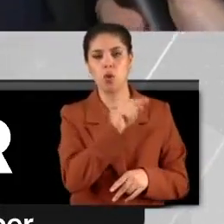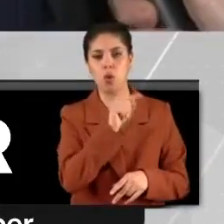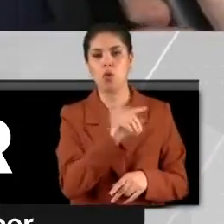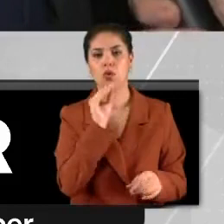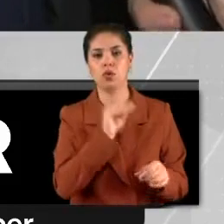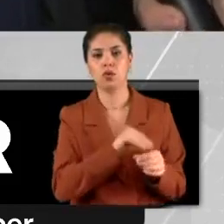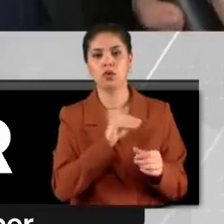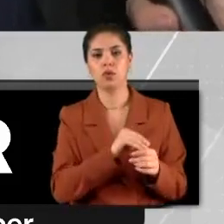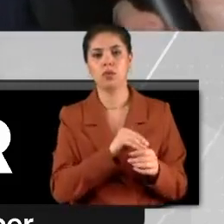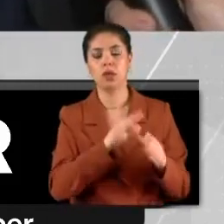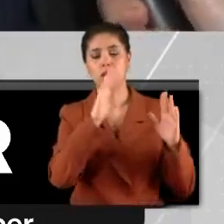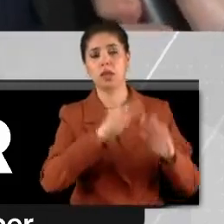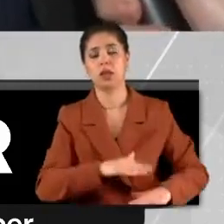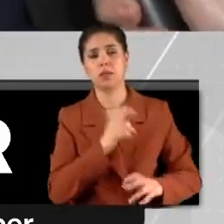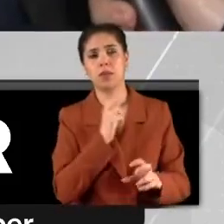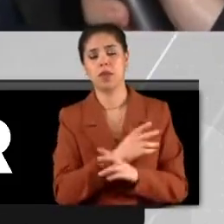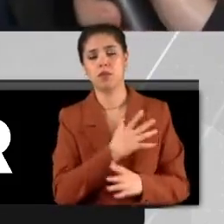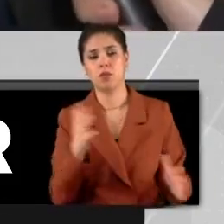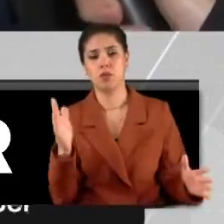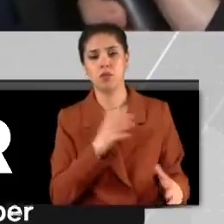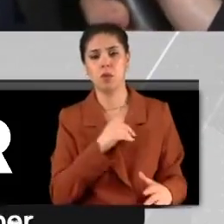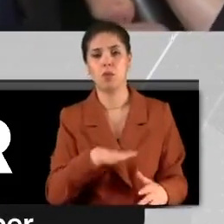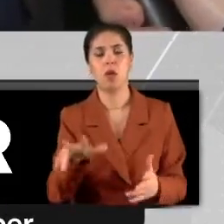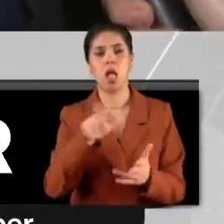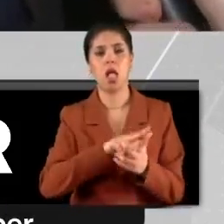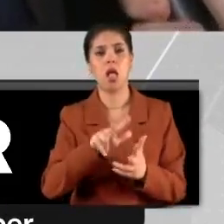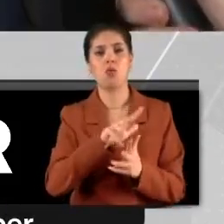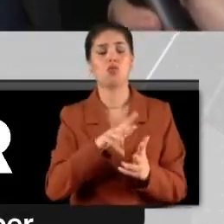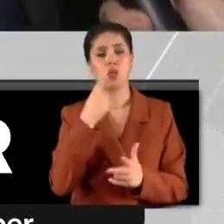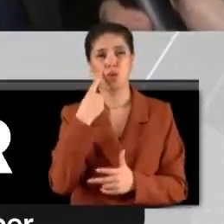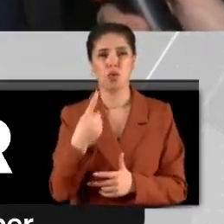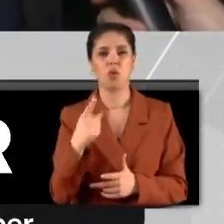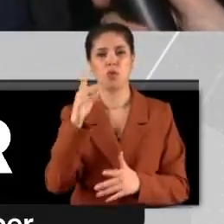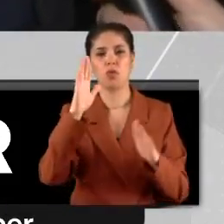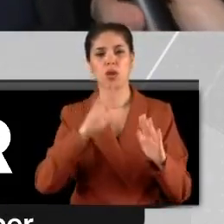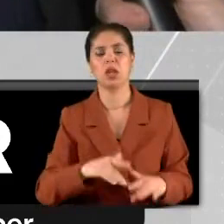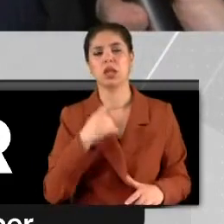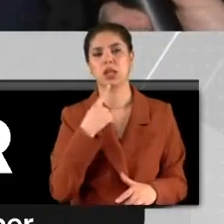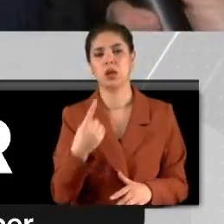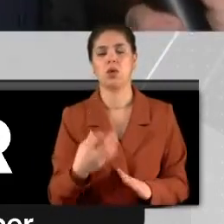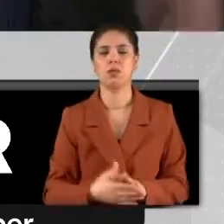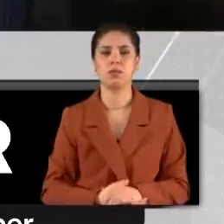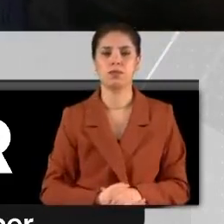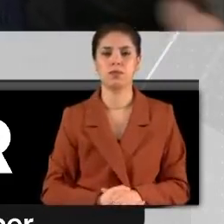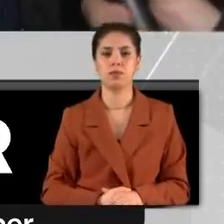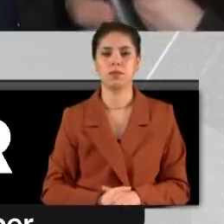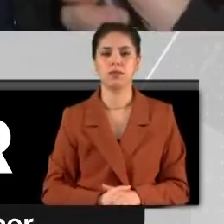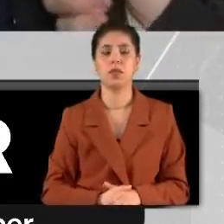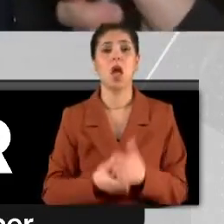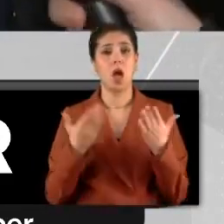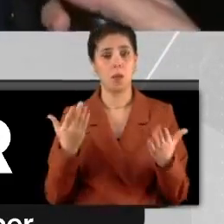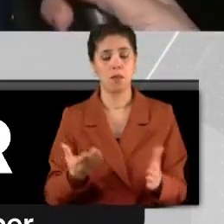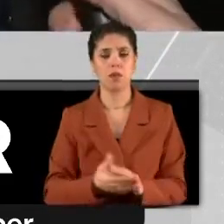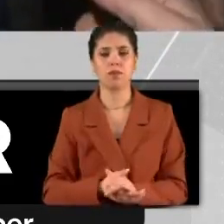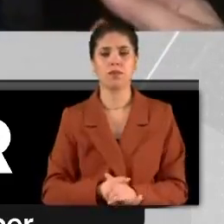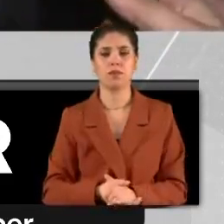bir yoğun bir yıkım var. Bütün bunları bir arada görünce biz buraya kadar bunun yıkıldığını söyleyebiliriz. Peki.